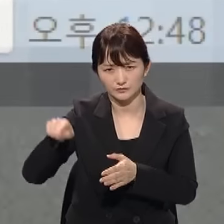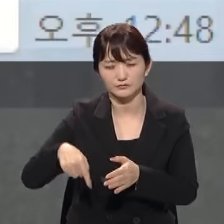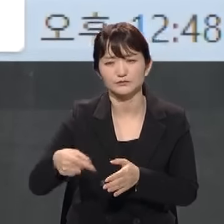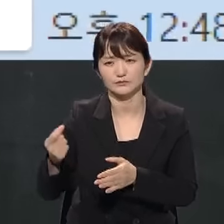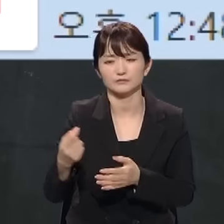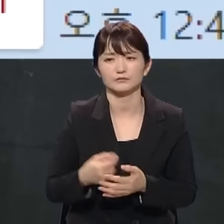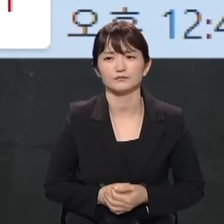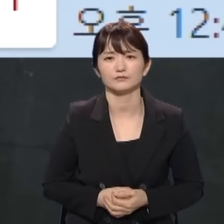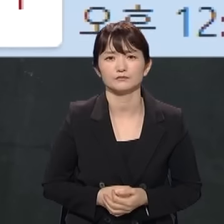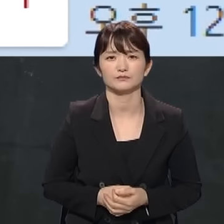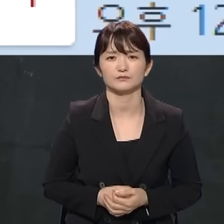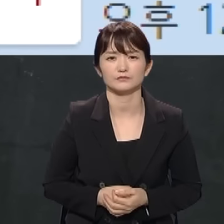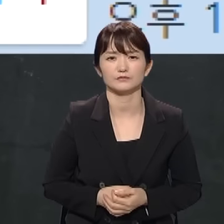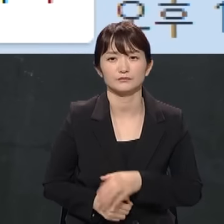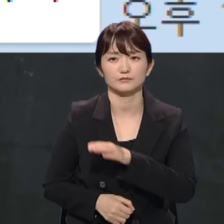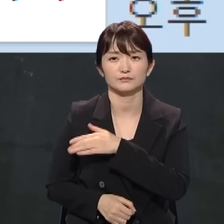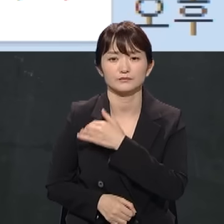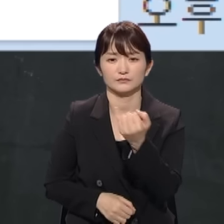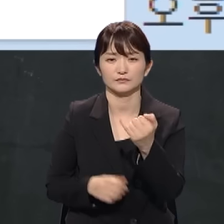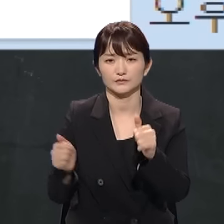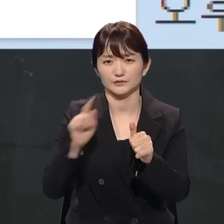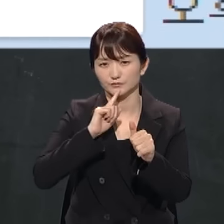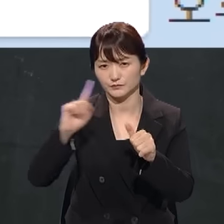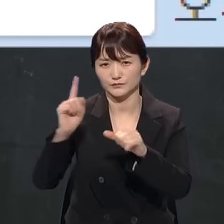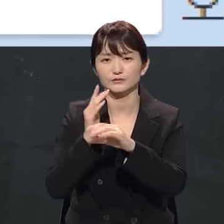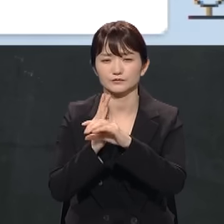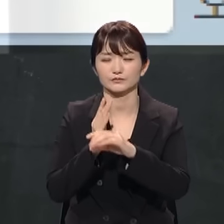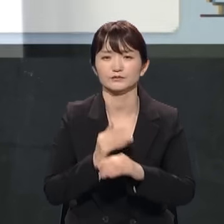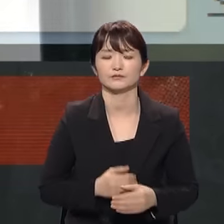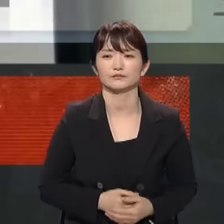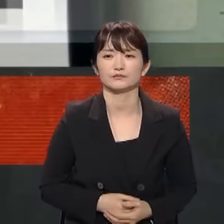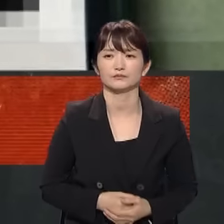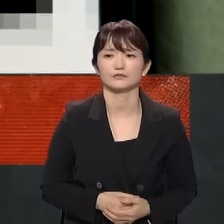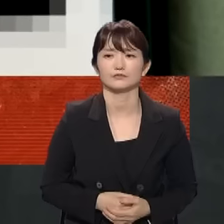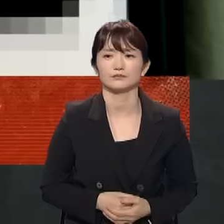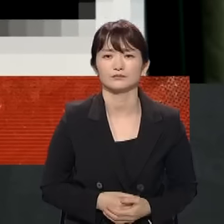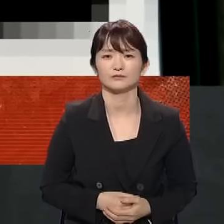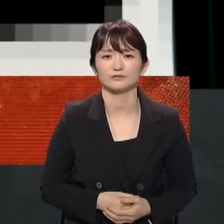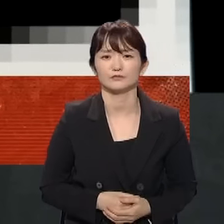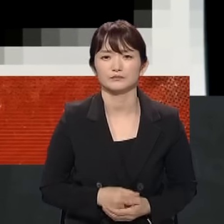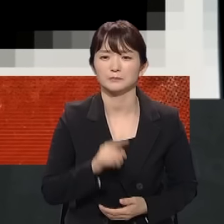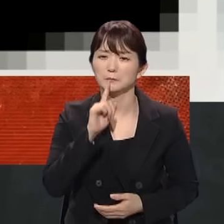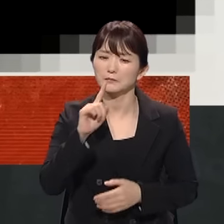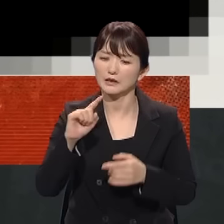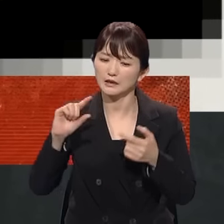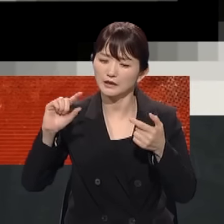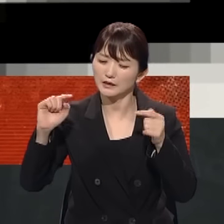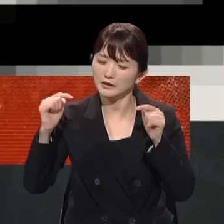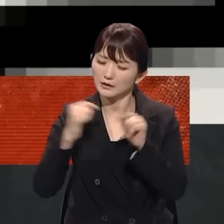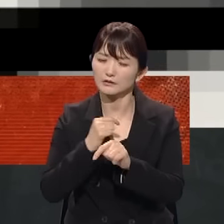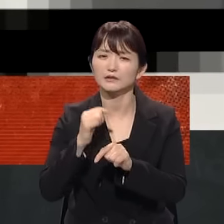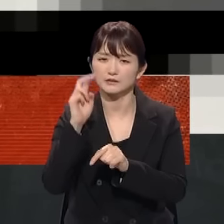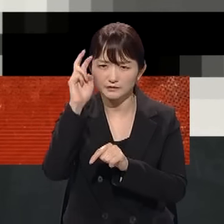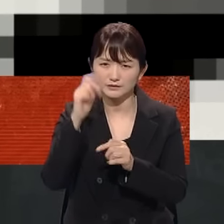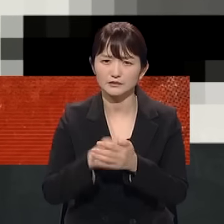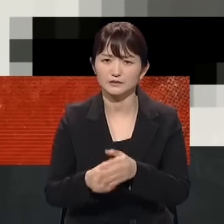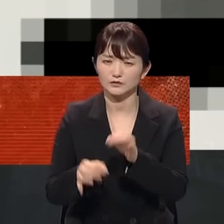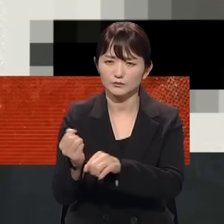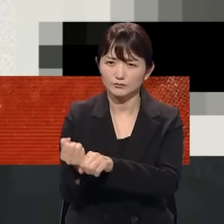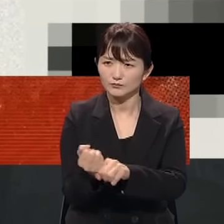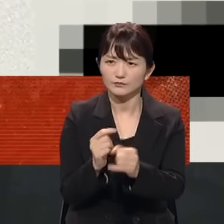현재 상간녀 소송을 지금 진행 중이고 있는데 조금 말은 조금 엇갈리는 것 같아요. 지금